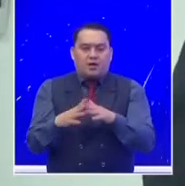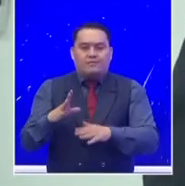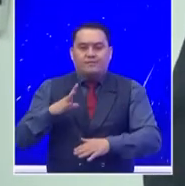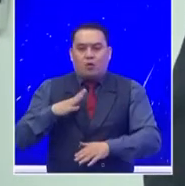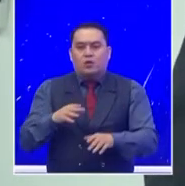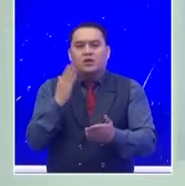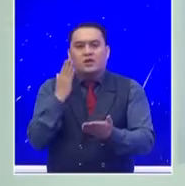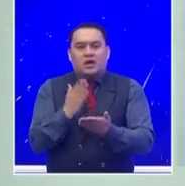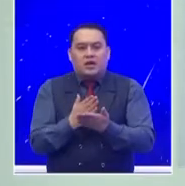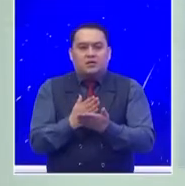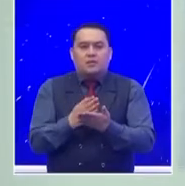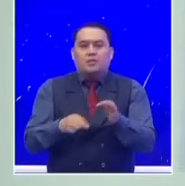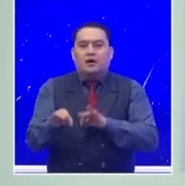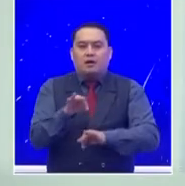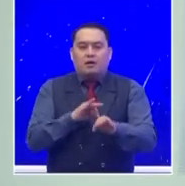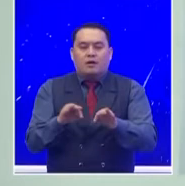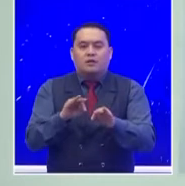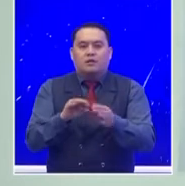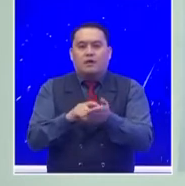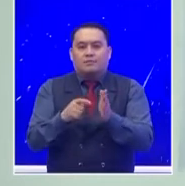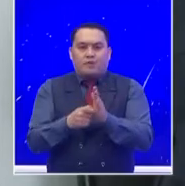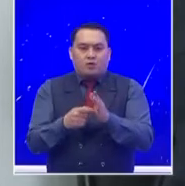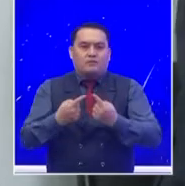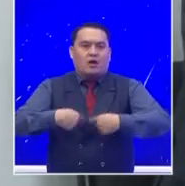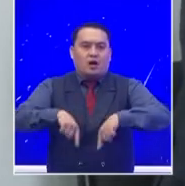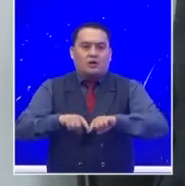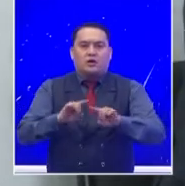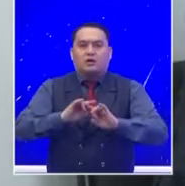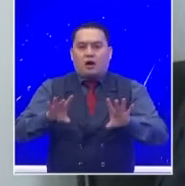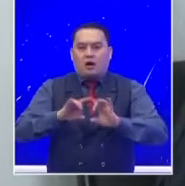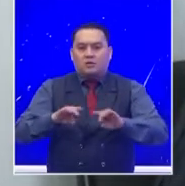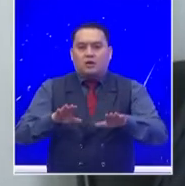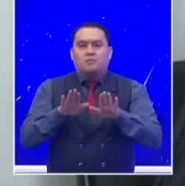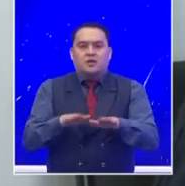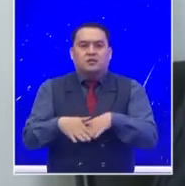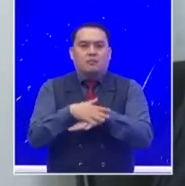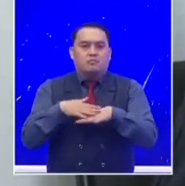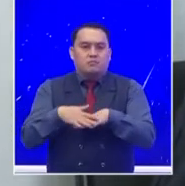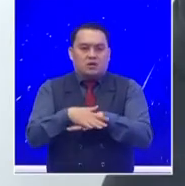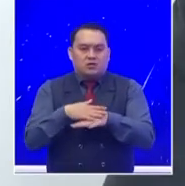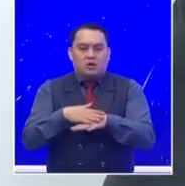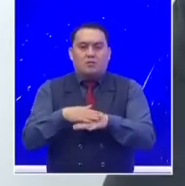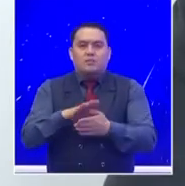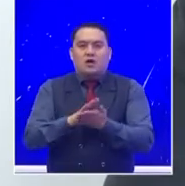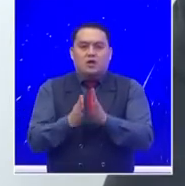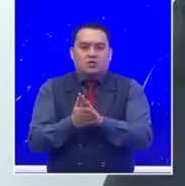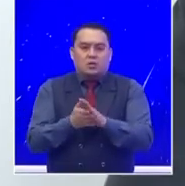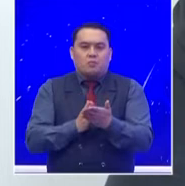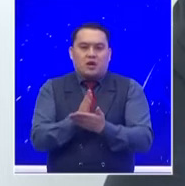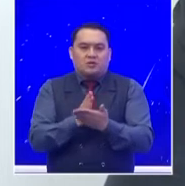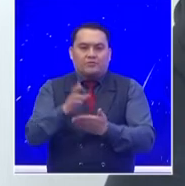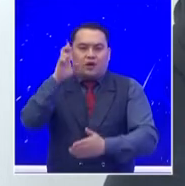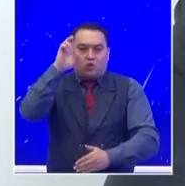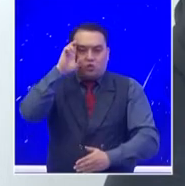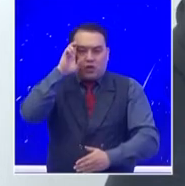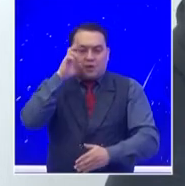там функционирует проектный офис Адалды Каланы. Организаторы рассказали местному населению об основных положениях антикоррупционной политики